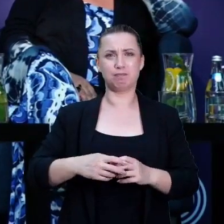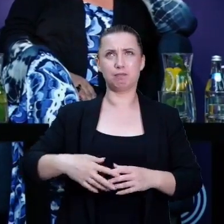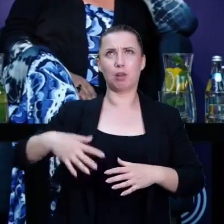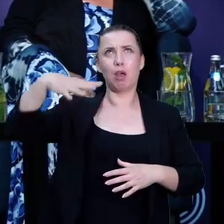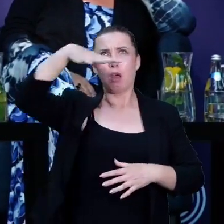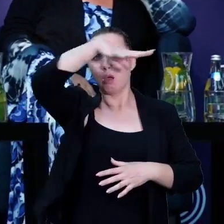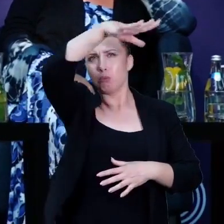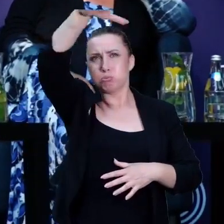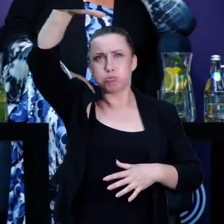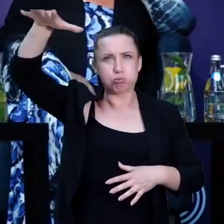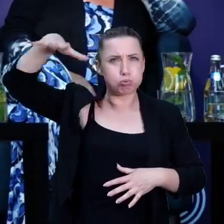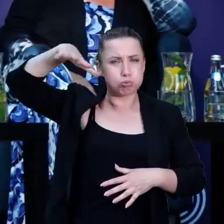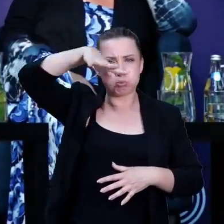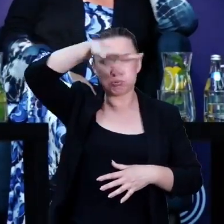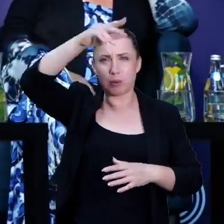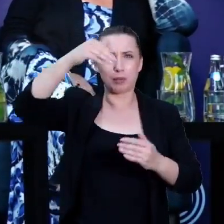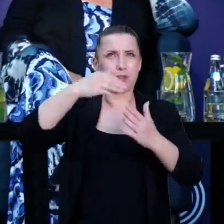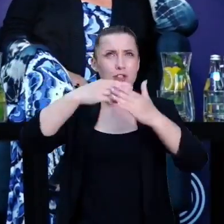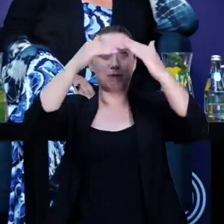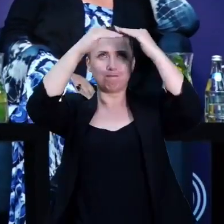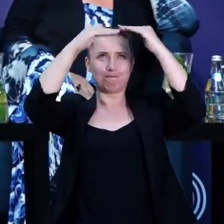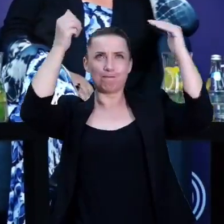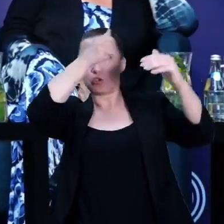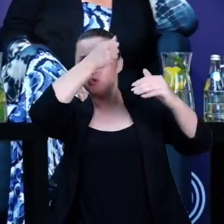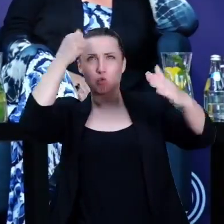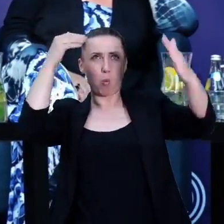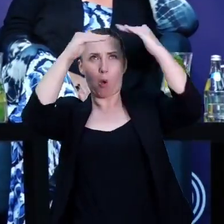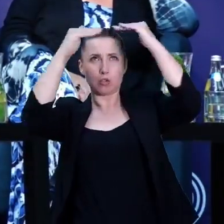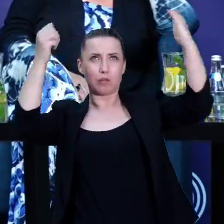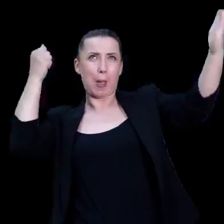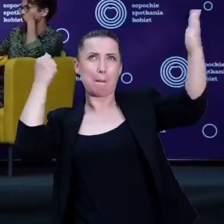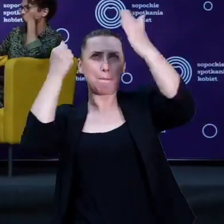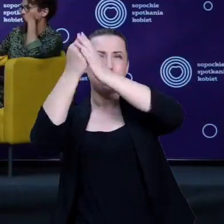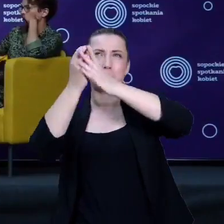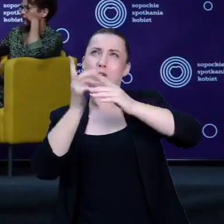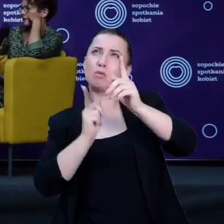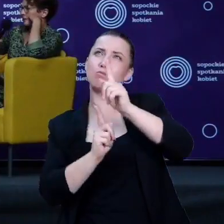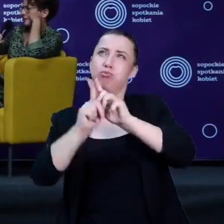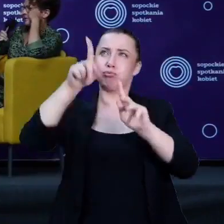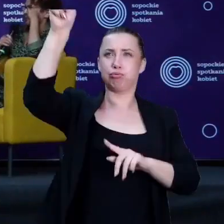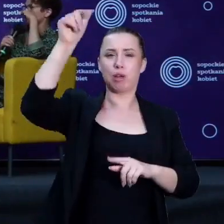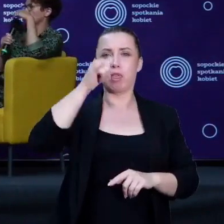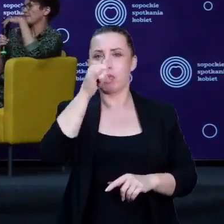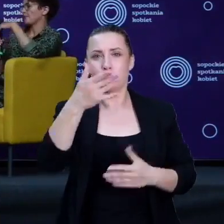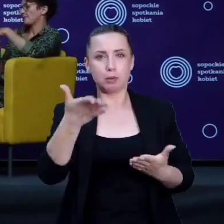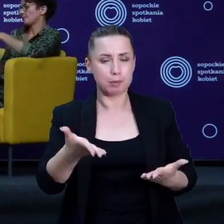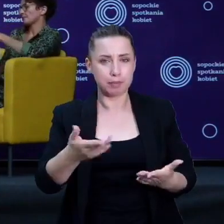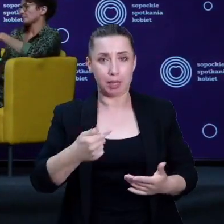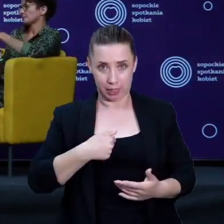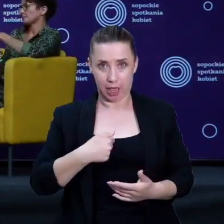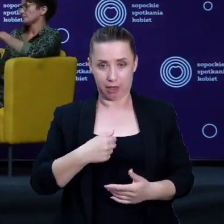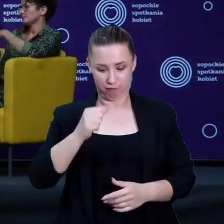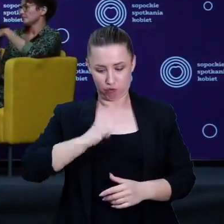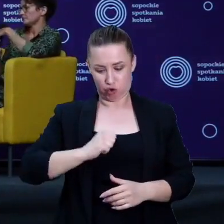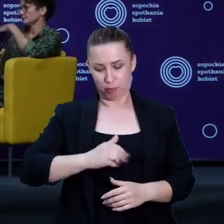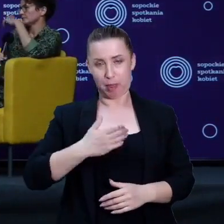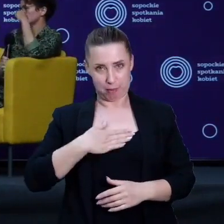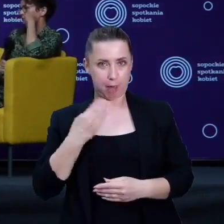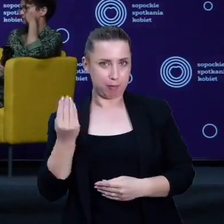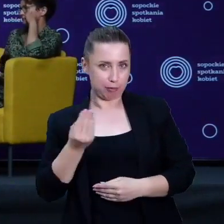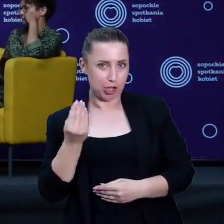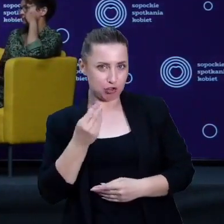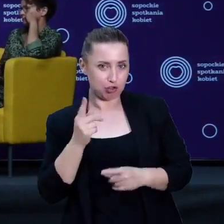się unosi w formie takiego szklanego sufitu, którego nie jesteśmy w stanie pokonać. Sama zresztą też to mam w sobie,